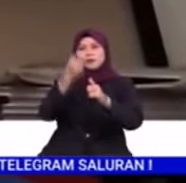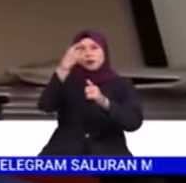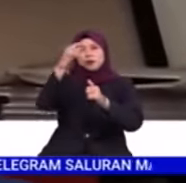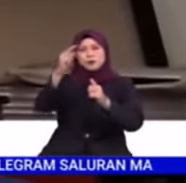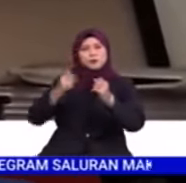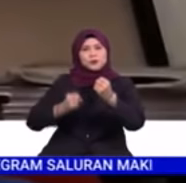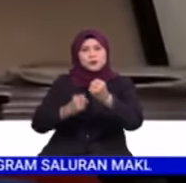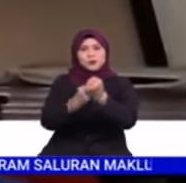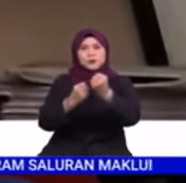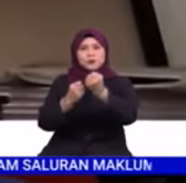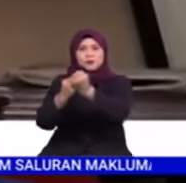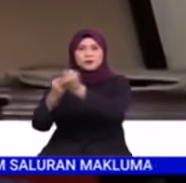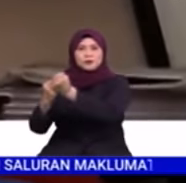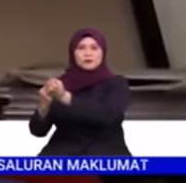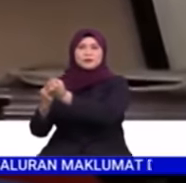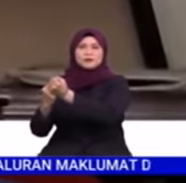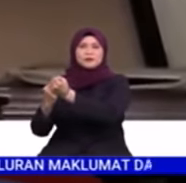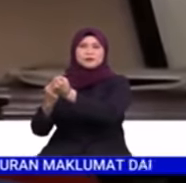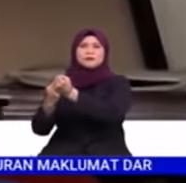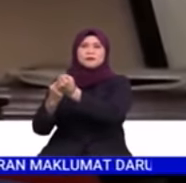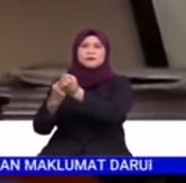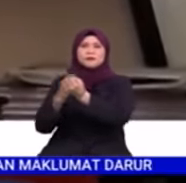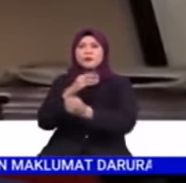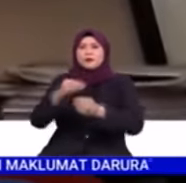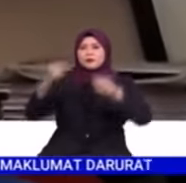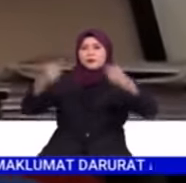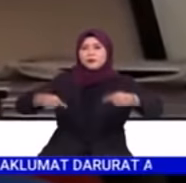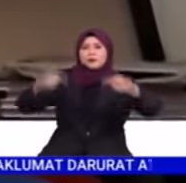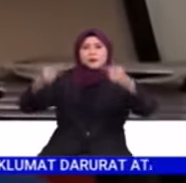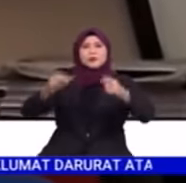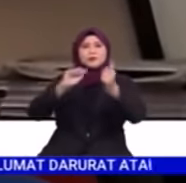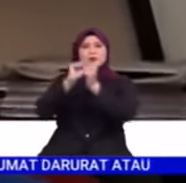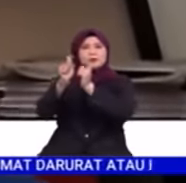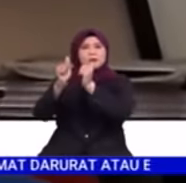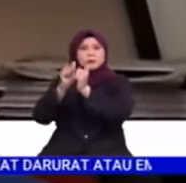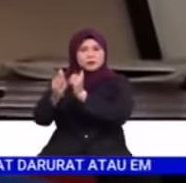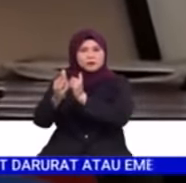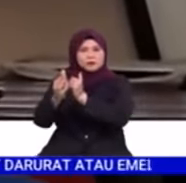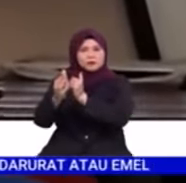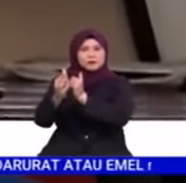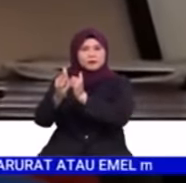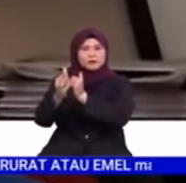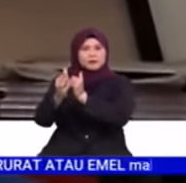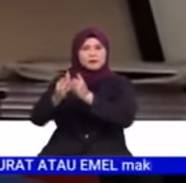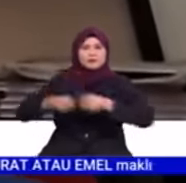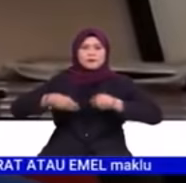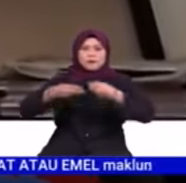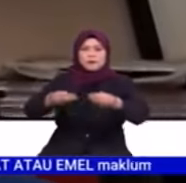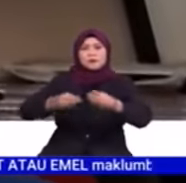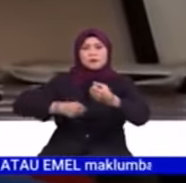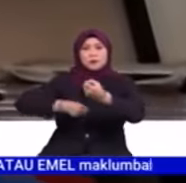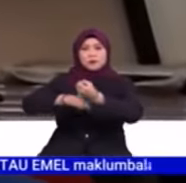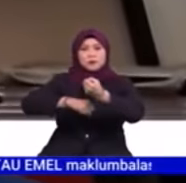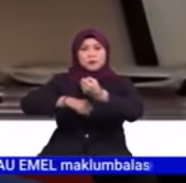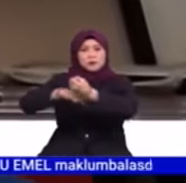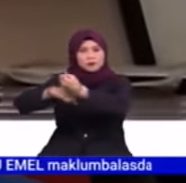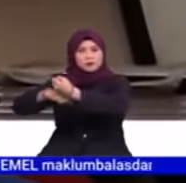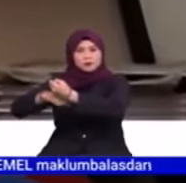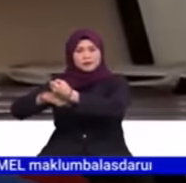menyakitkan potongan dan juga kita pernah lihat apel pakai Kejurnas Sukandi manyun Ketika memberikan sokongan